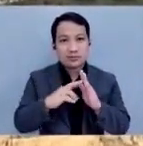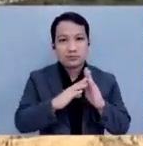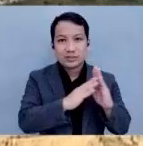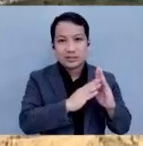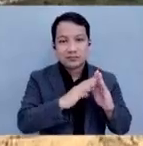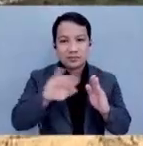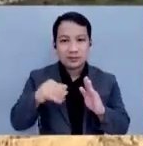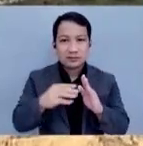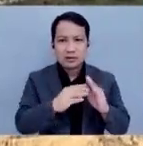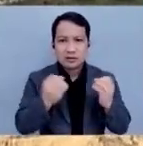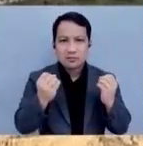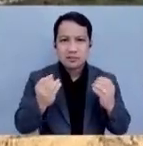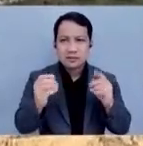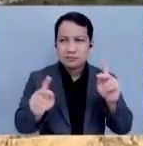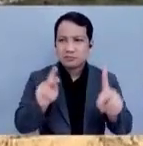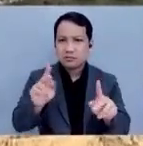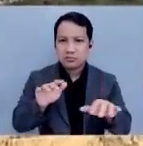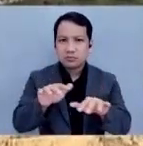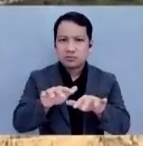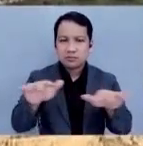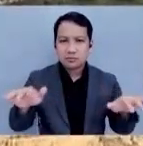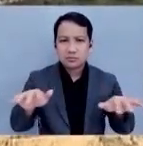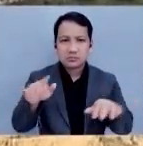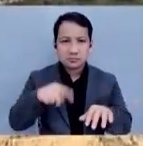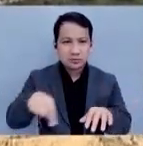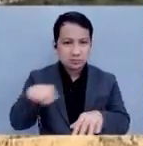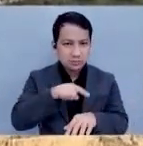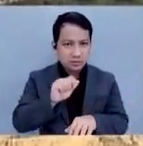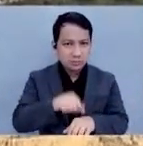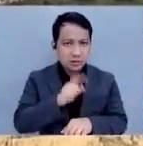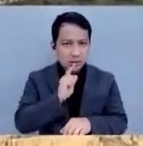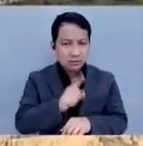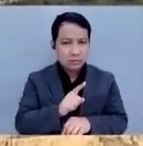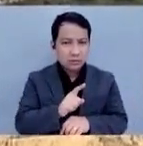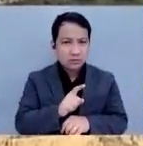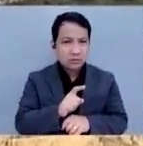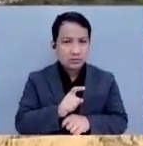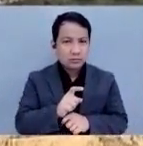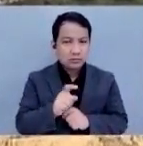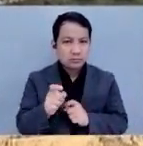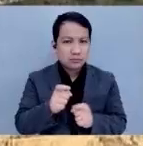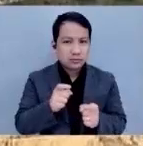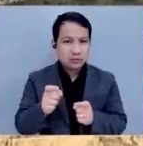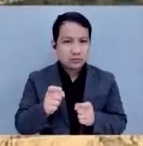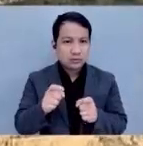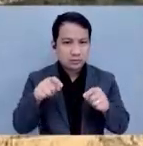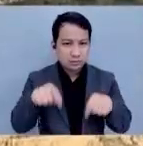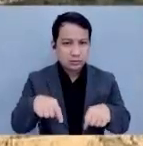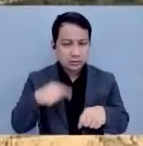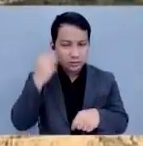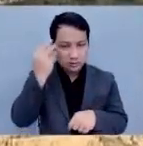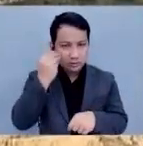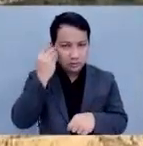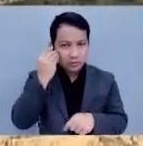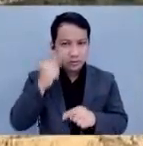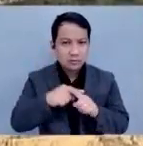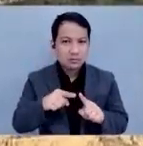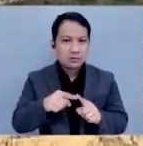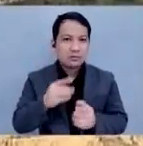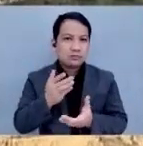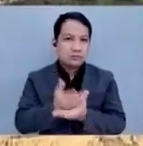at turista. Maging yung mga kababayan natin na nagpi-pilgrimage dito ay tigil muna sa